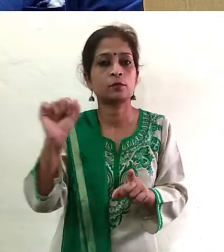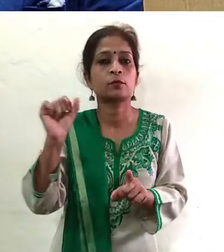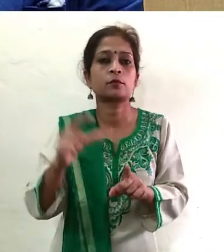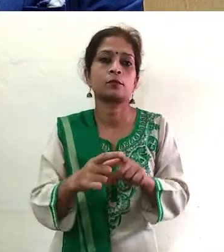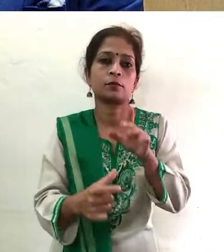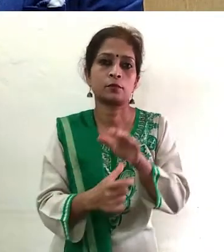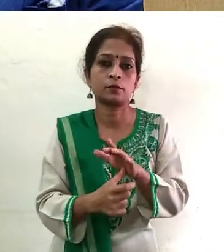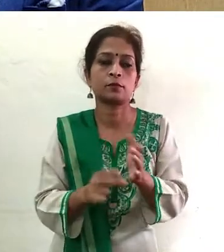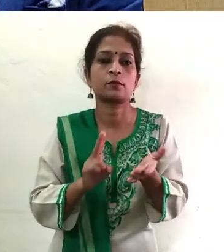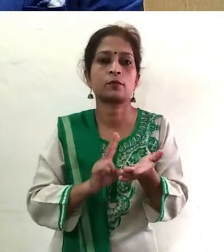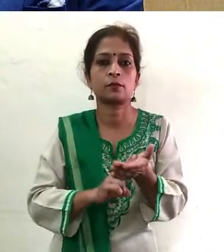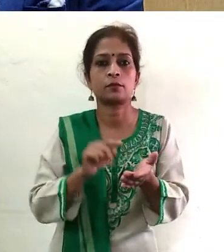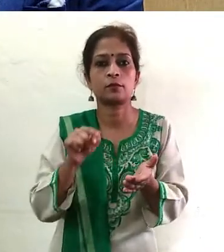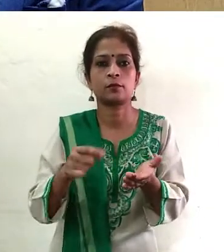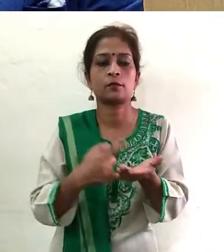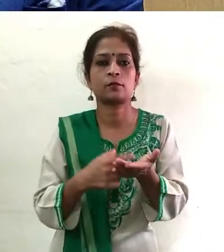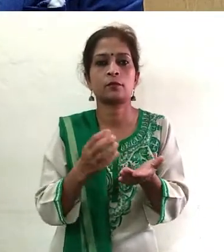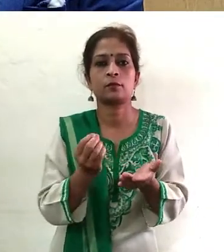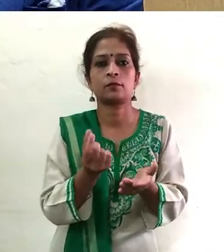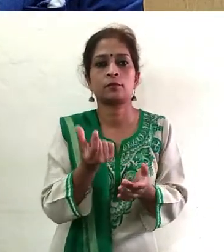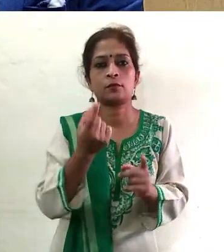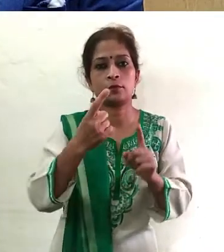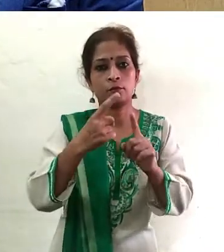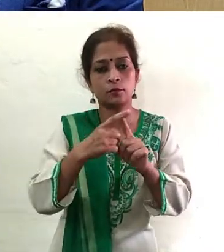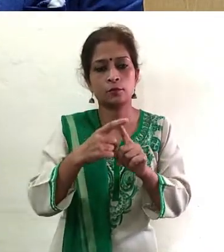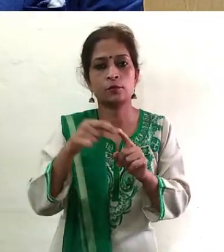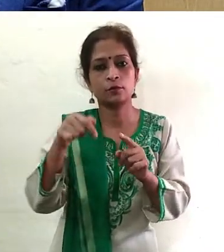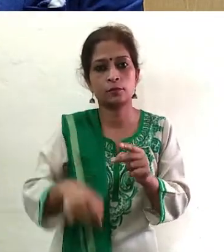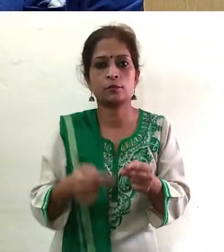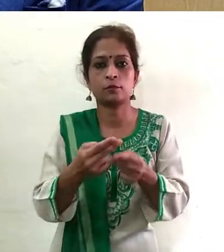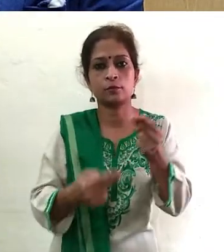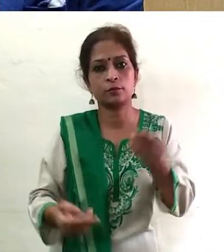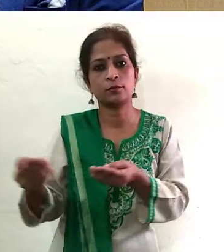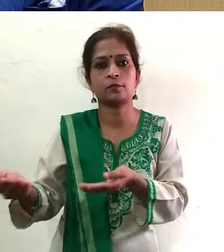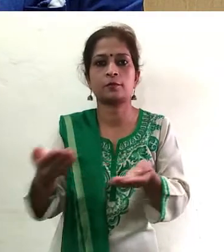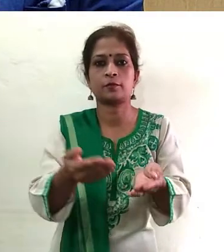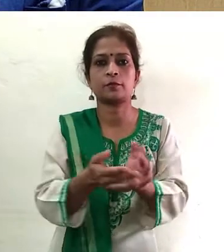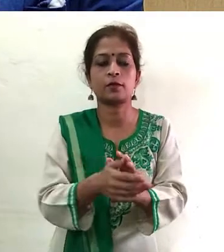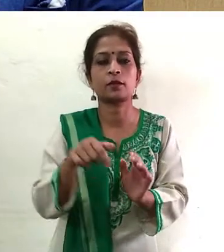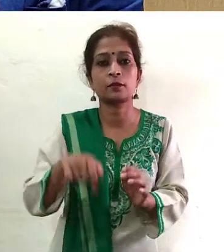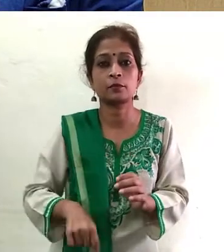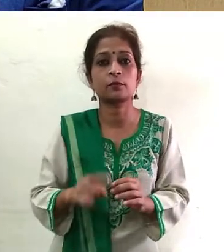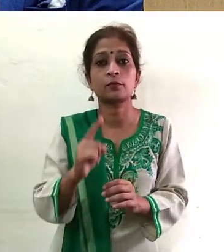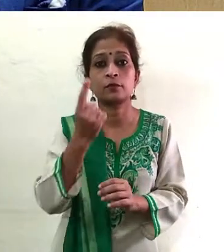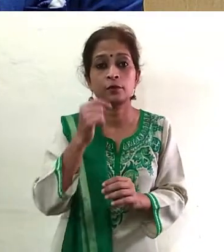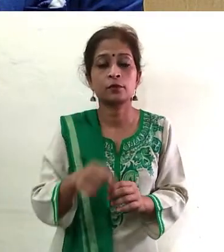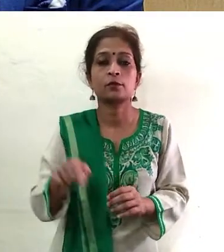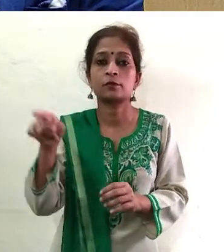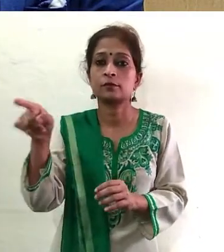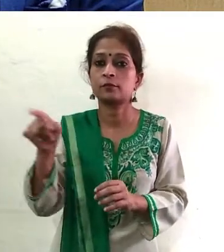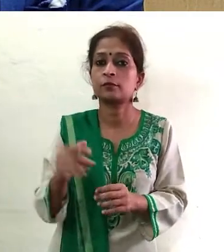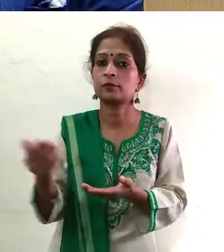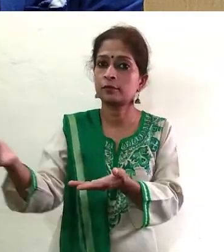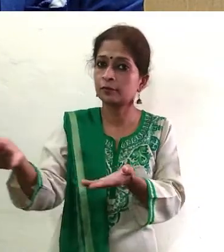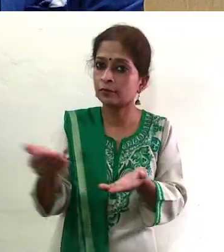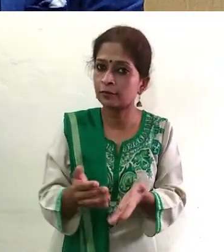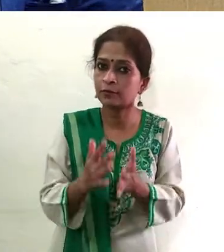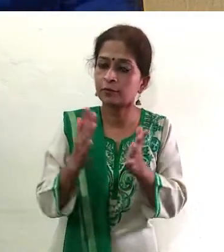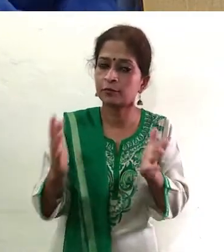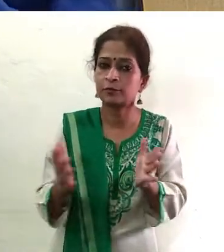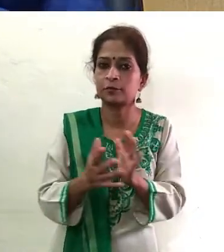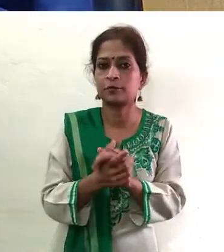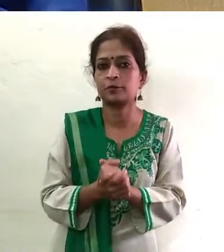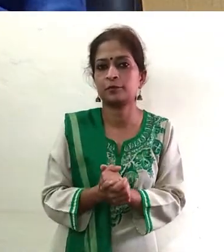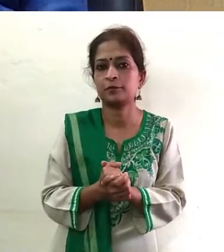तो चलिए जानते हैं कि आज वह किस महान शख्सियत के बारे में बताने वाले हैं पर उससे पहले में का बहुत-बहुत स्वागत करना